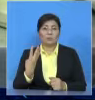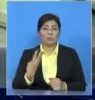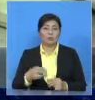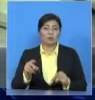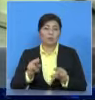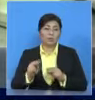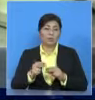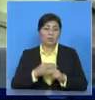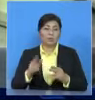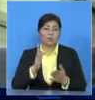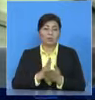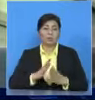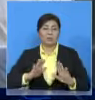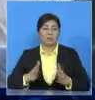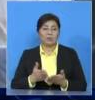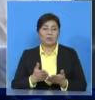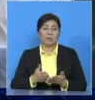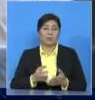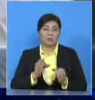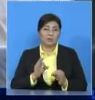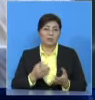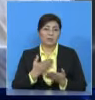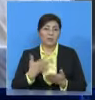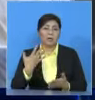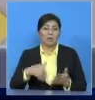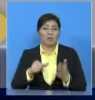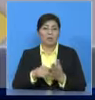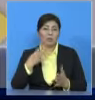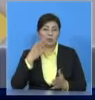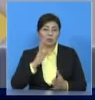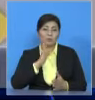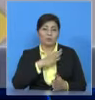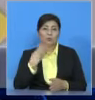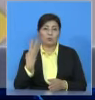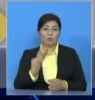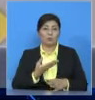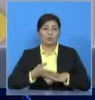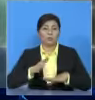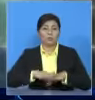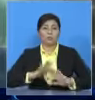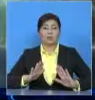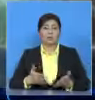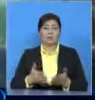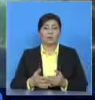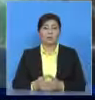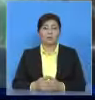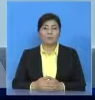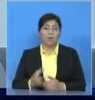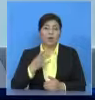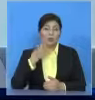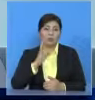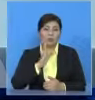жатыр. Бәрінің жағдайы орташа ауыр, ал 56 жүкті келіншектің 4-теуі өзін нашар сезінеді. Жүкті әйелдер